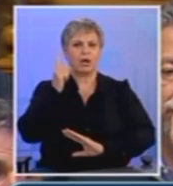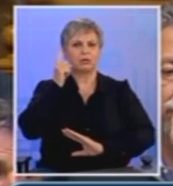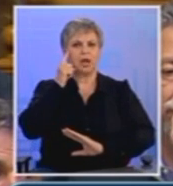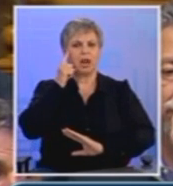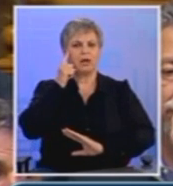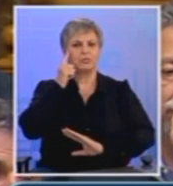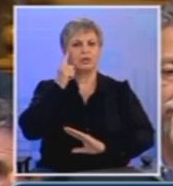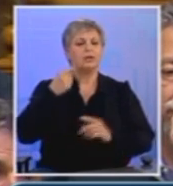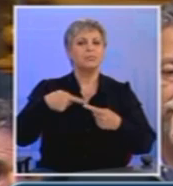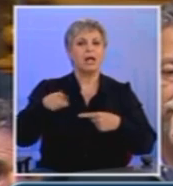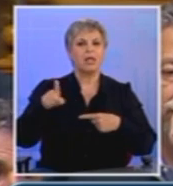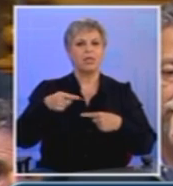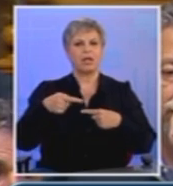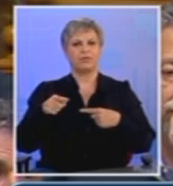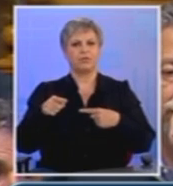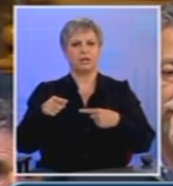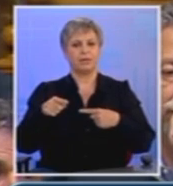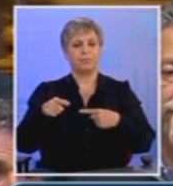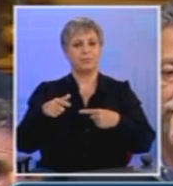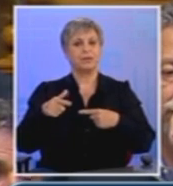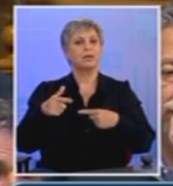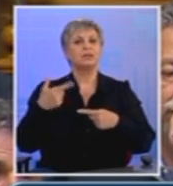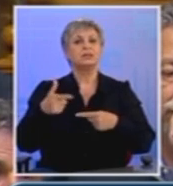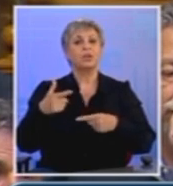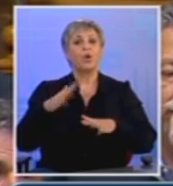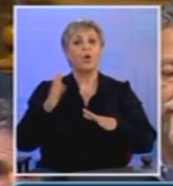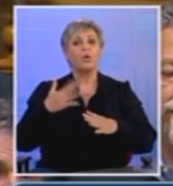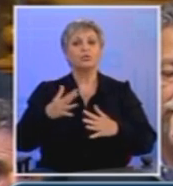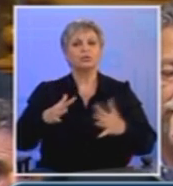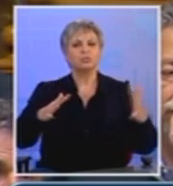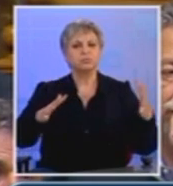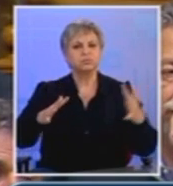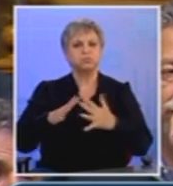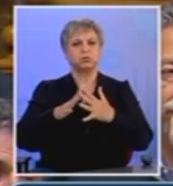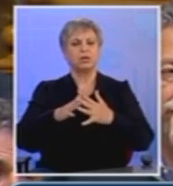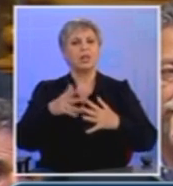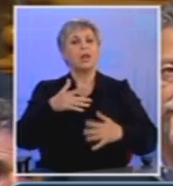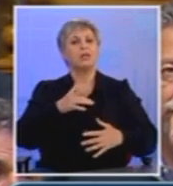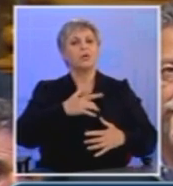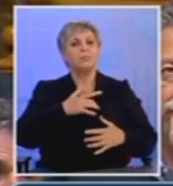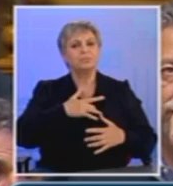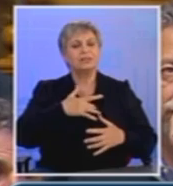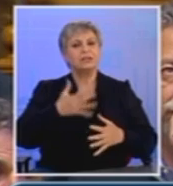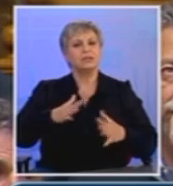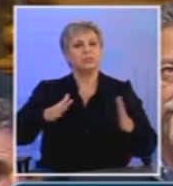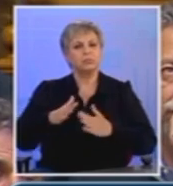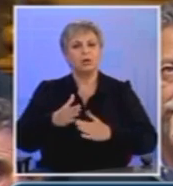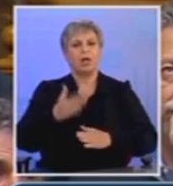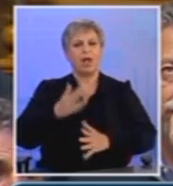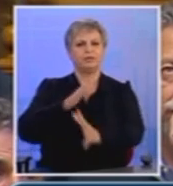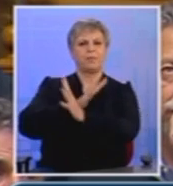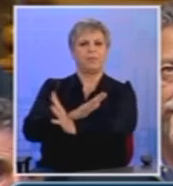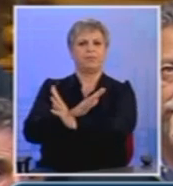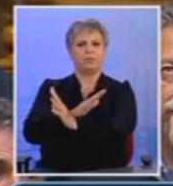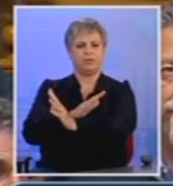τη διαφορά ανάμεσα σε όσους δίνουν τη μάχη τη σκληρή με την ψυχή τους την άνιση μάχη και αντιστέκονται και